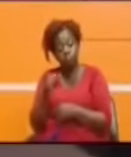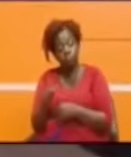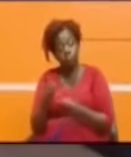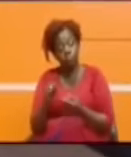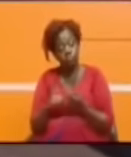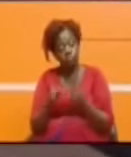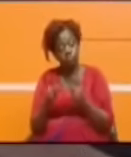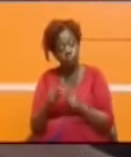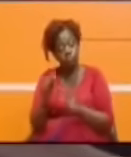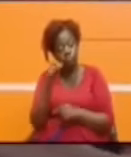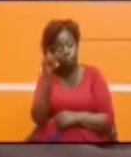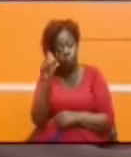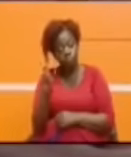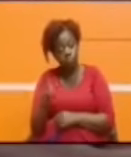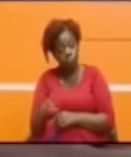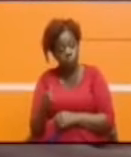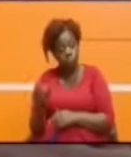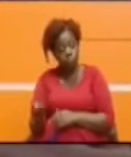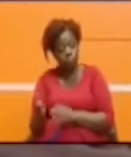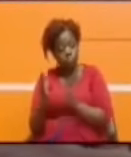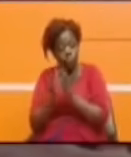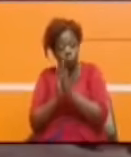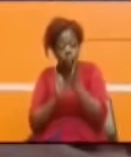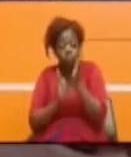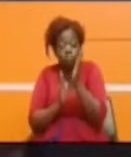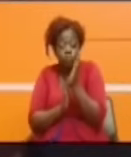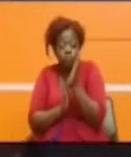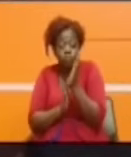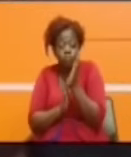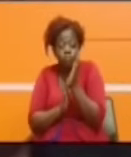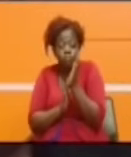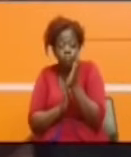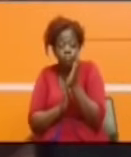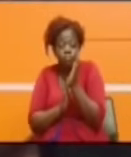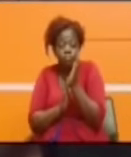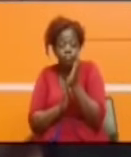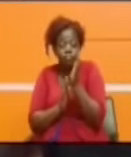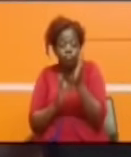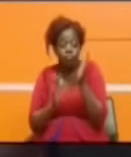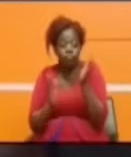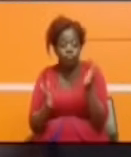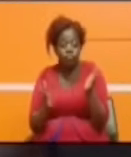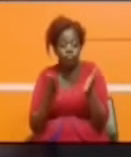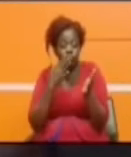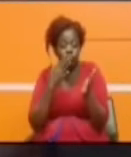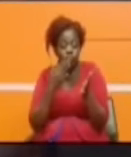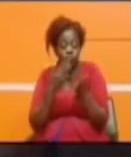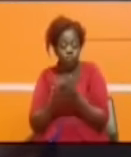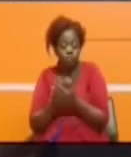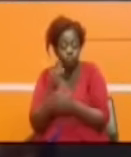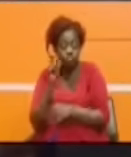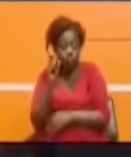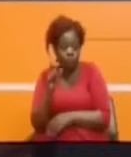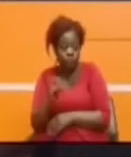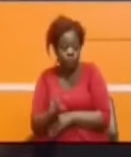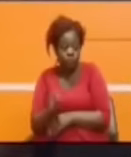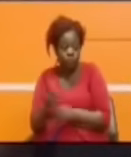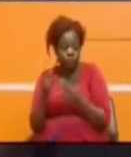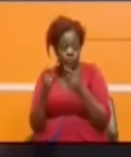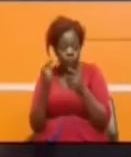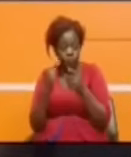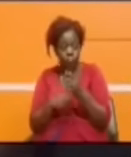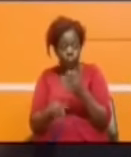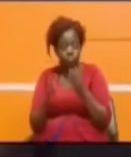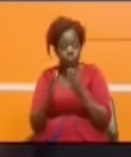emikwano nga bakira buli omu amutenda egonjebwa. Abaddeyo personal struggles n'ekye